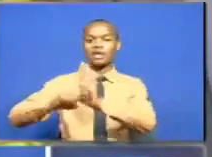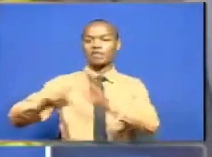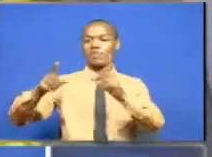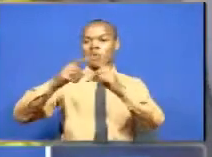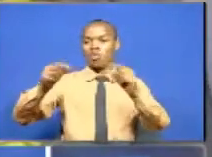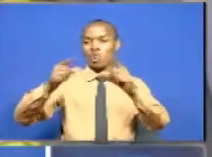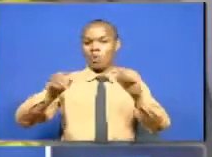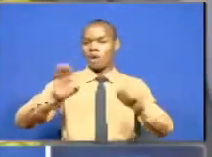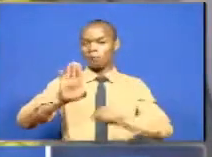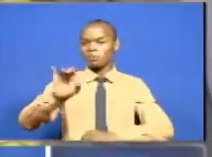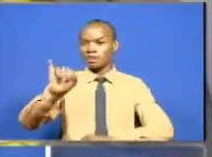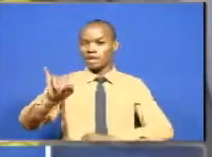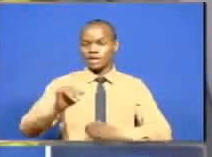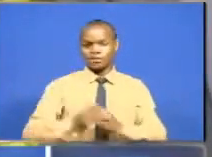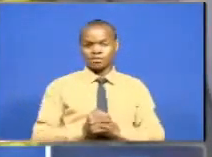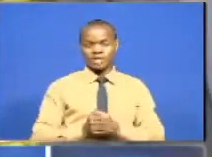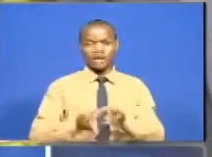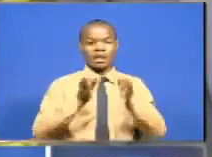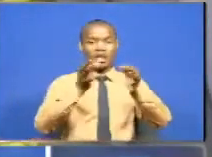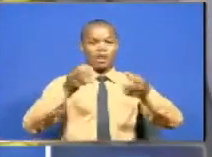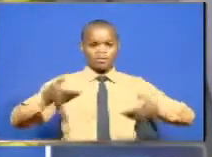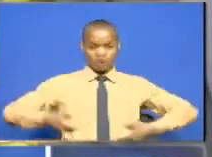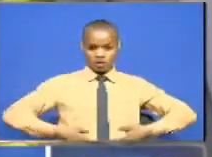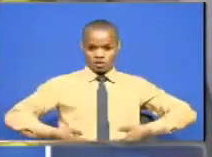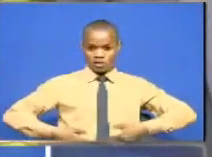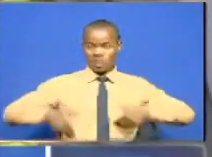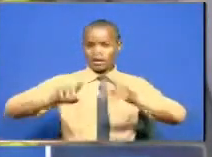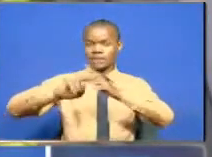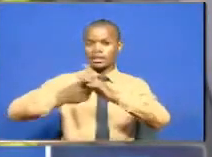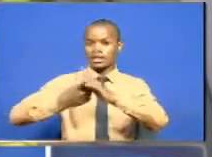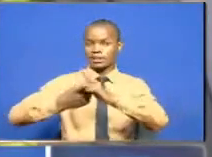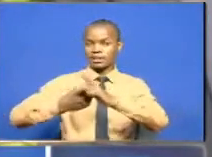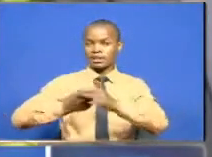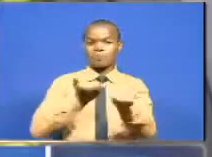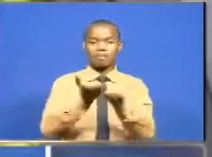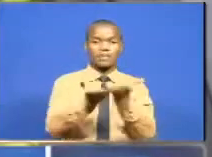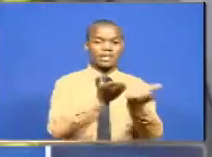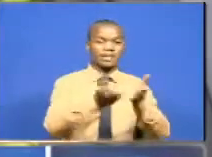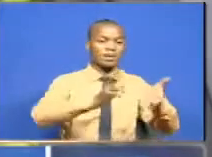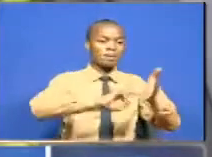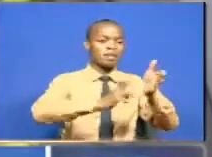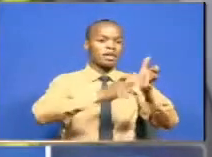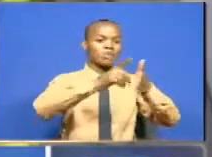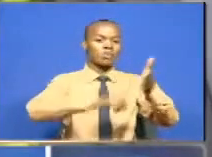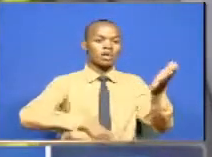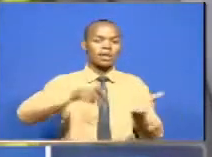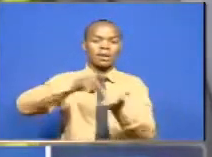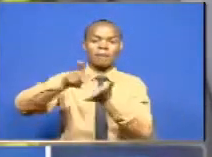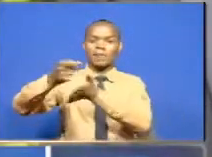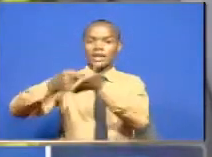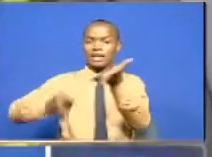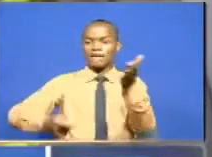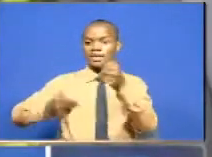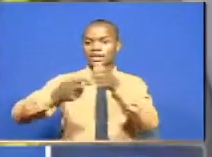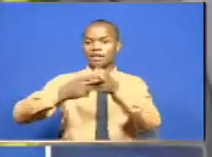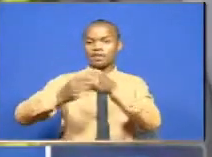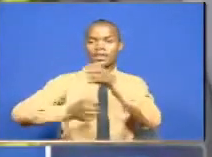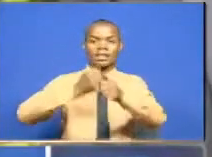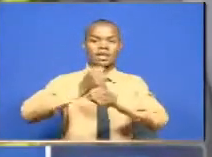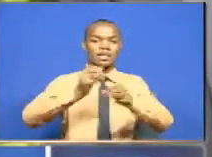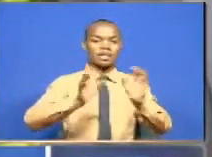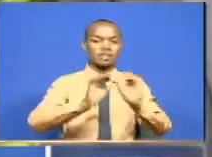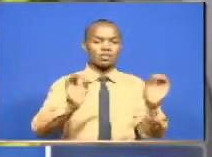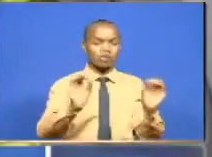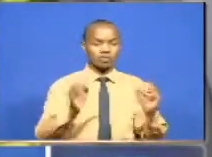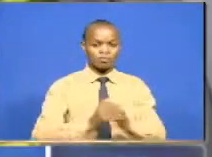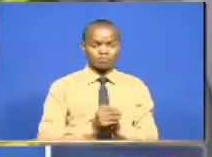Kijana sasa ukianzisha biashara kama kijana, inamaanisha ulipi kodi, excise duty, for 7 years. Wacha wale